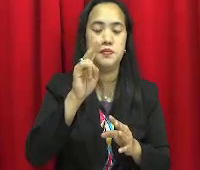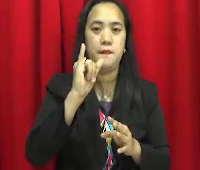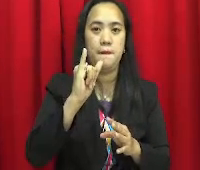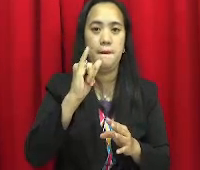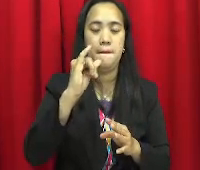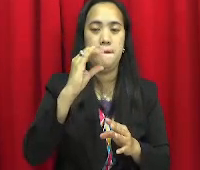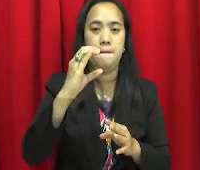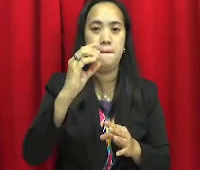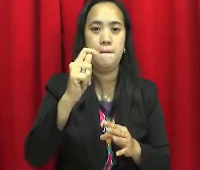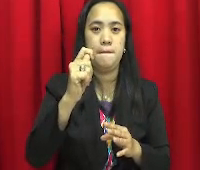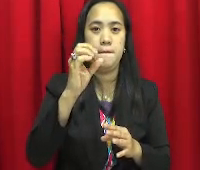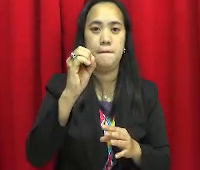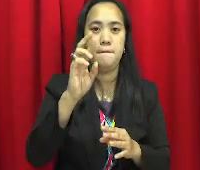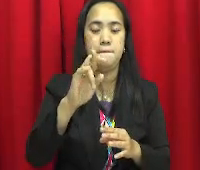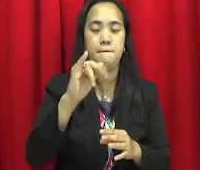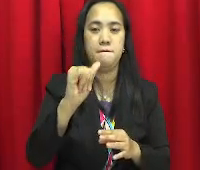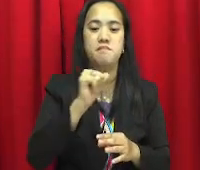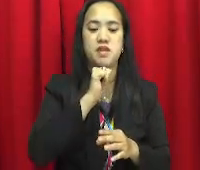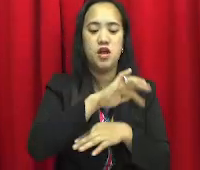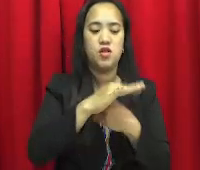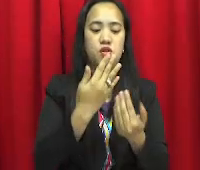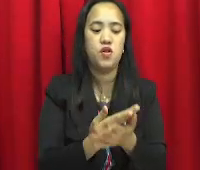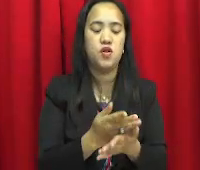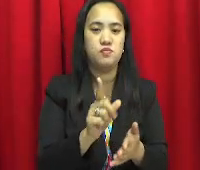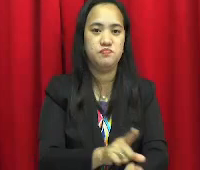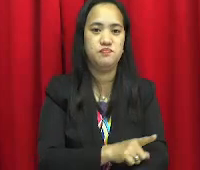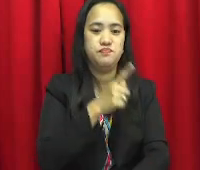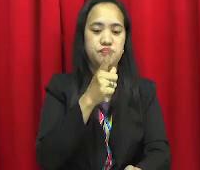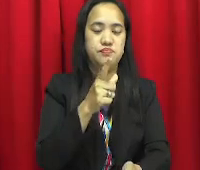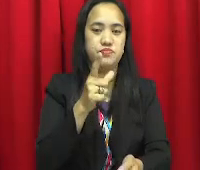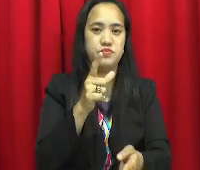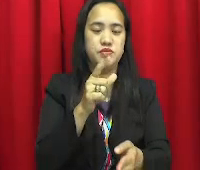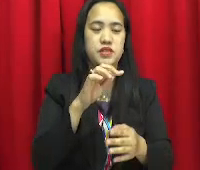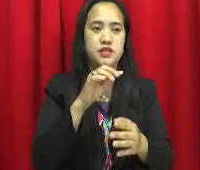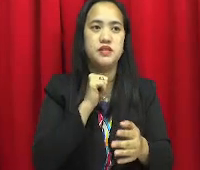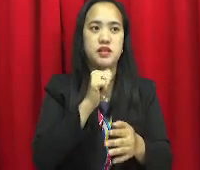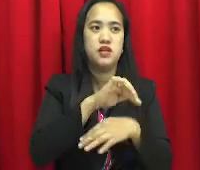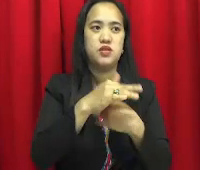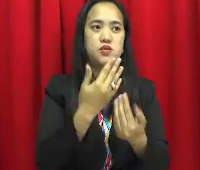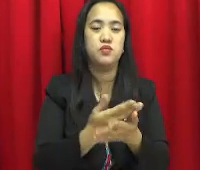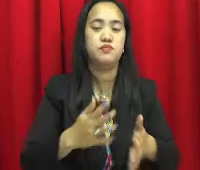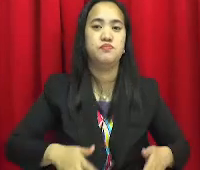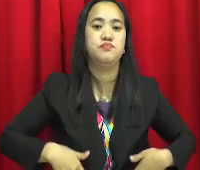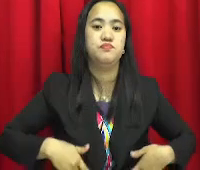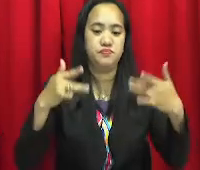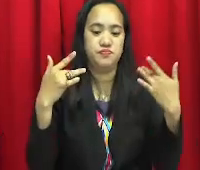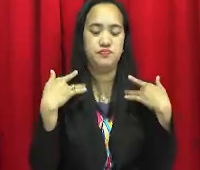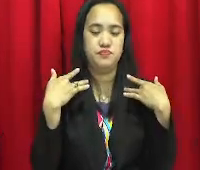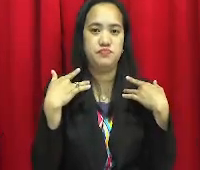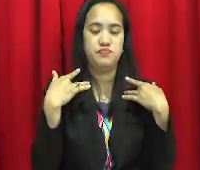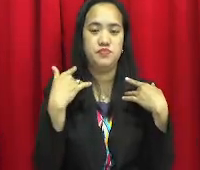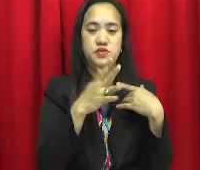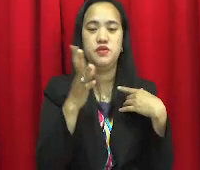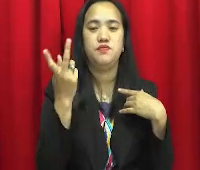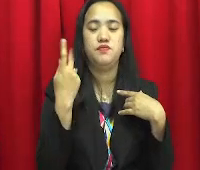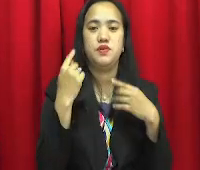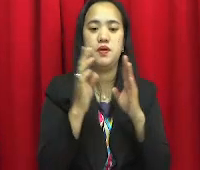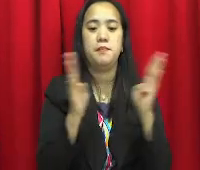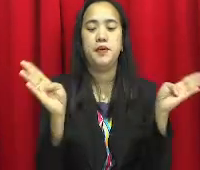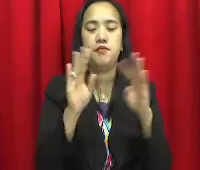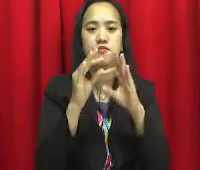nasa barko. Amen. Tandaan nyo, mas malaki ang pamilya ninyo kaysa barko. Wow. Yeah. Yan ang